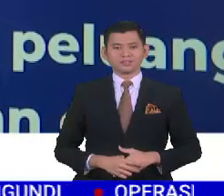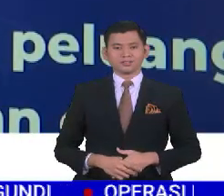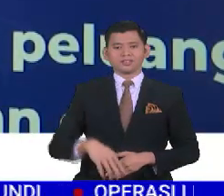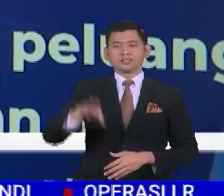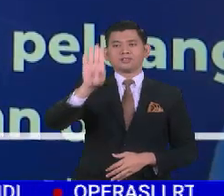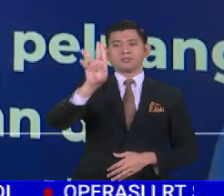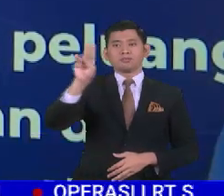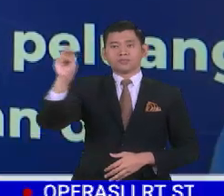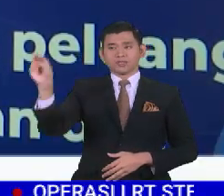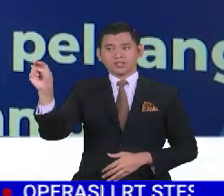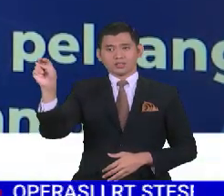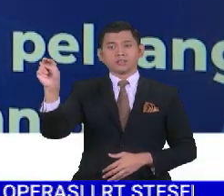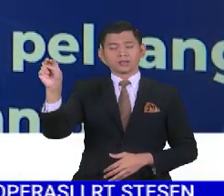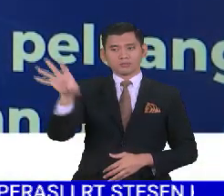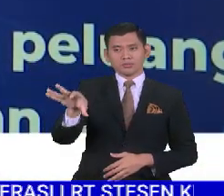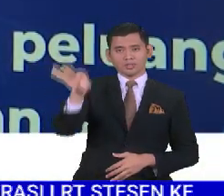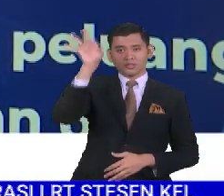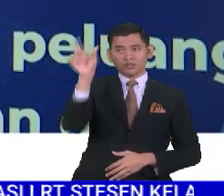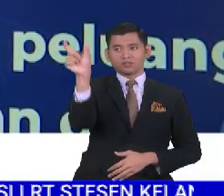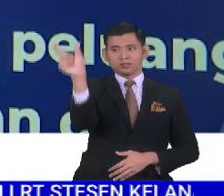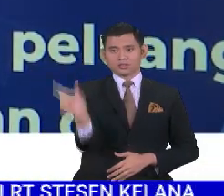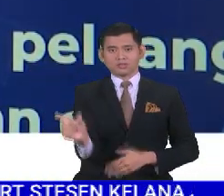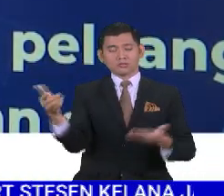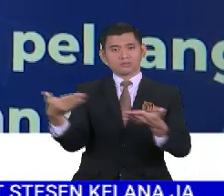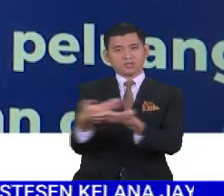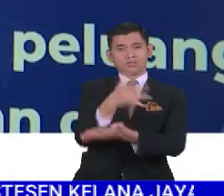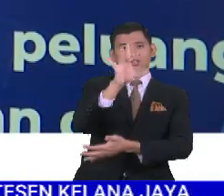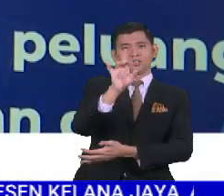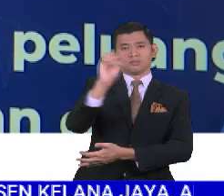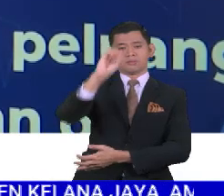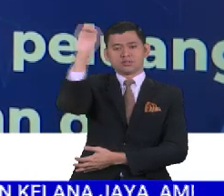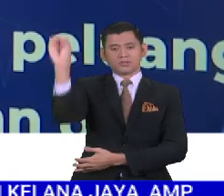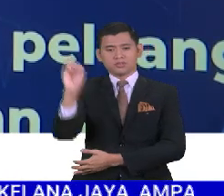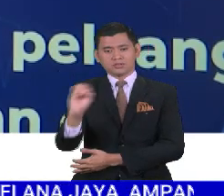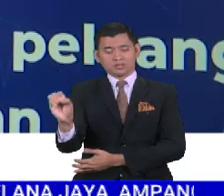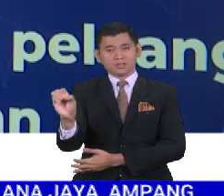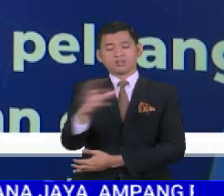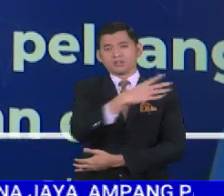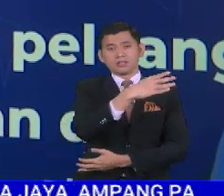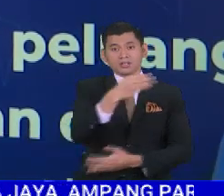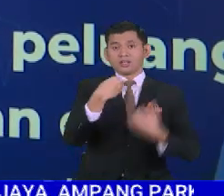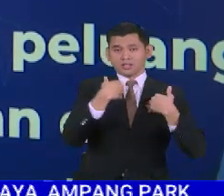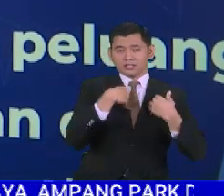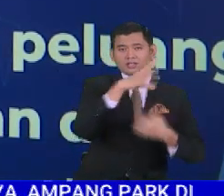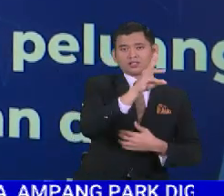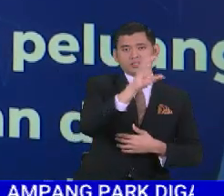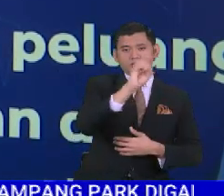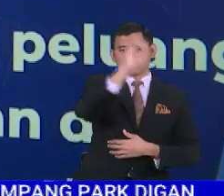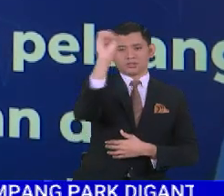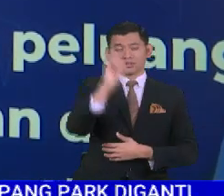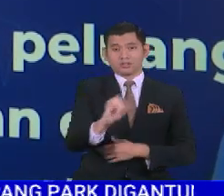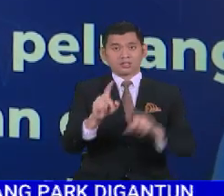BN yang menawarkan calon baru paling ramai, 80%. Yang terdekat pun hanya 60%. Sebab BN